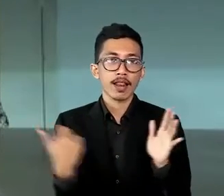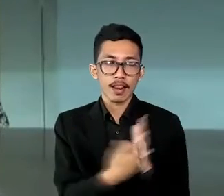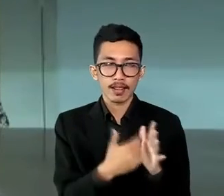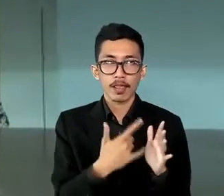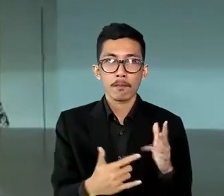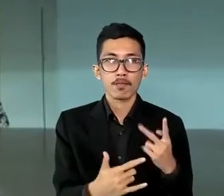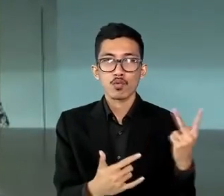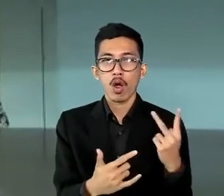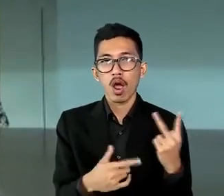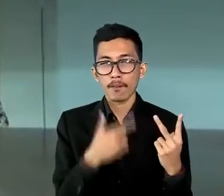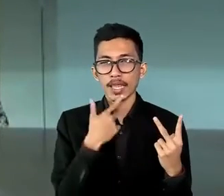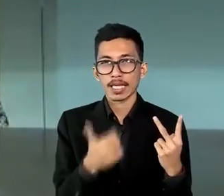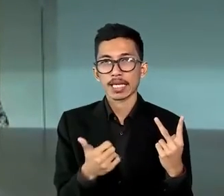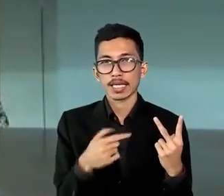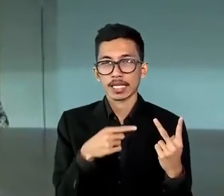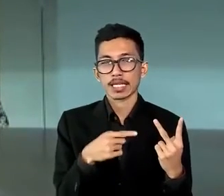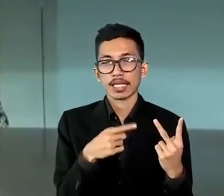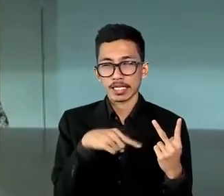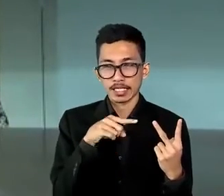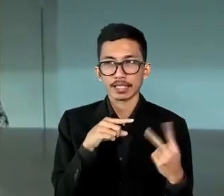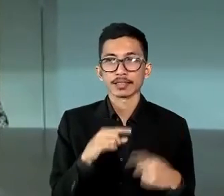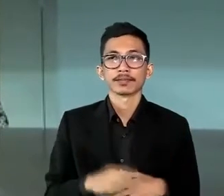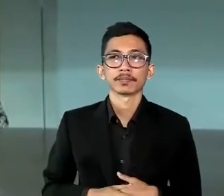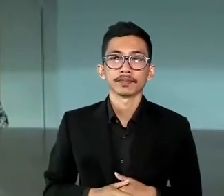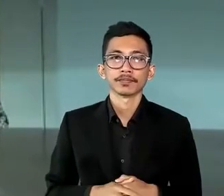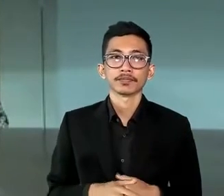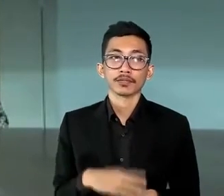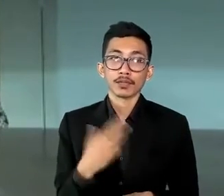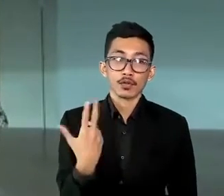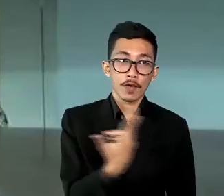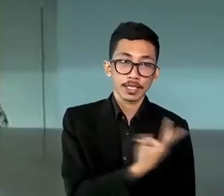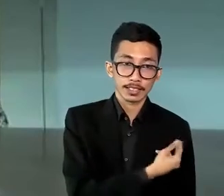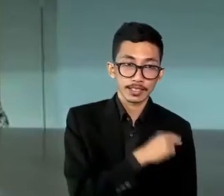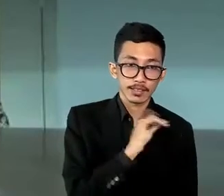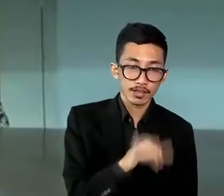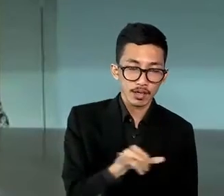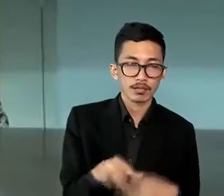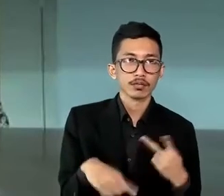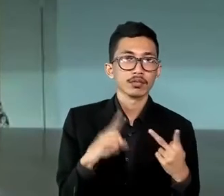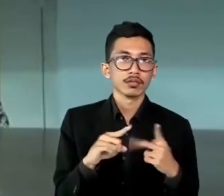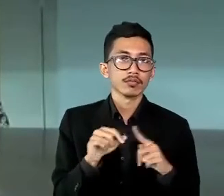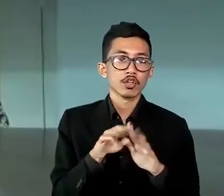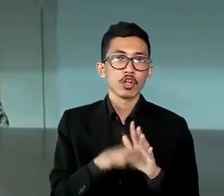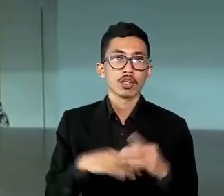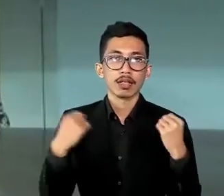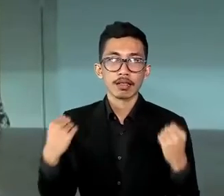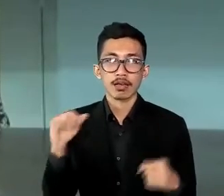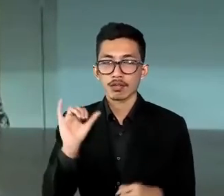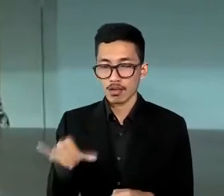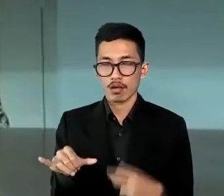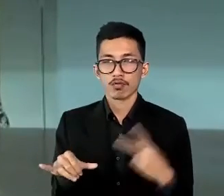tetap hidup bertahan, ini juga harus dikedepankan. Jadi antara vaksinasi juga dengan protokol kesehatan.